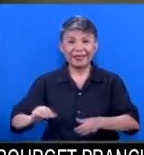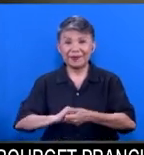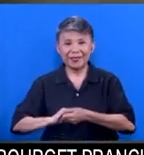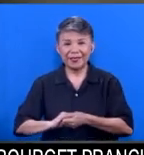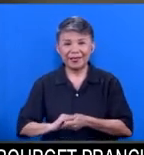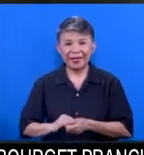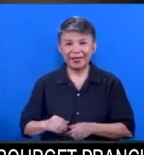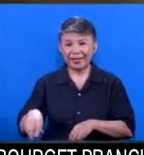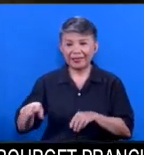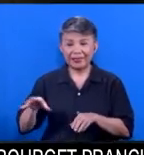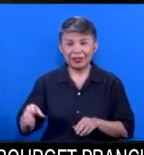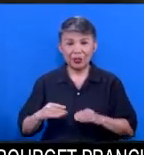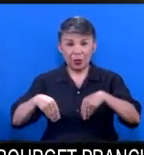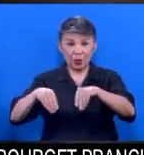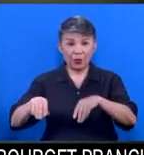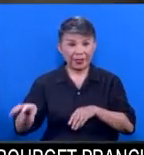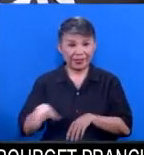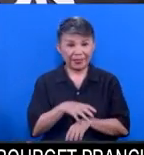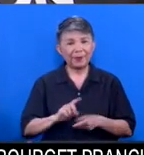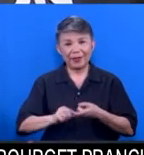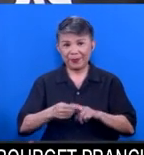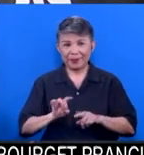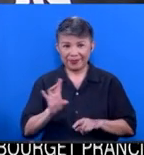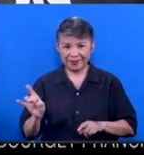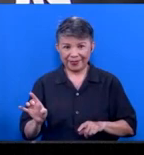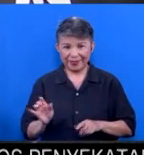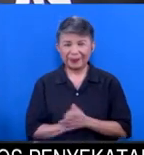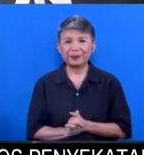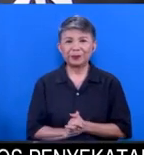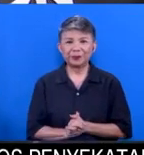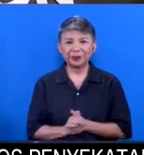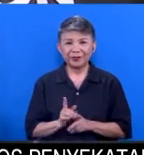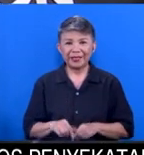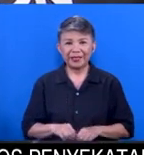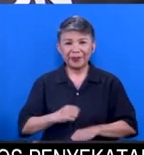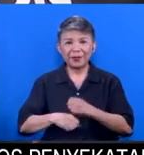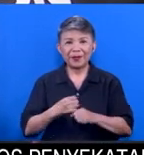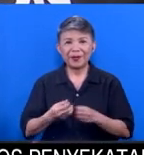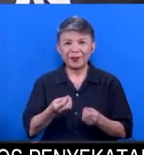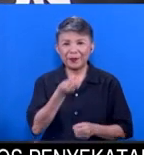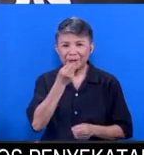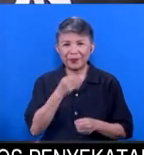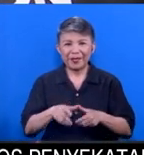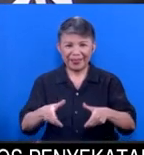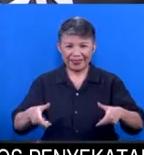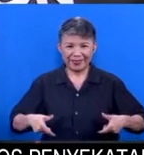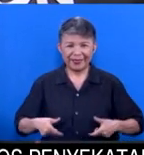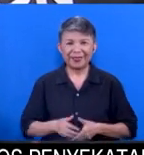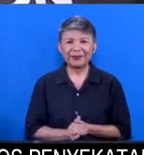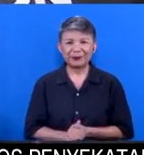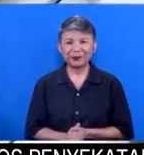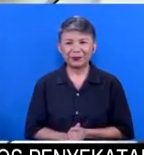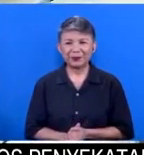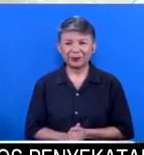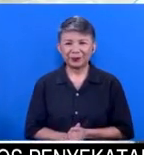pedagang disekitar sama teman-teman yang memang kita kenal akhirnya banting stir Jadi buka industri makanan rumahan gitu bukan industri juga sih